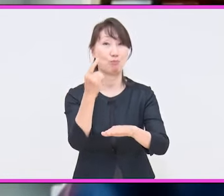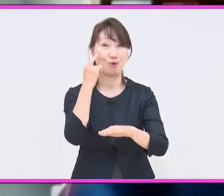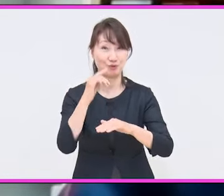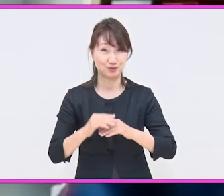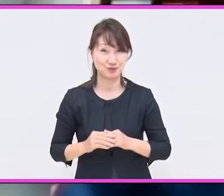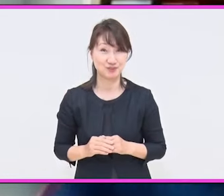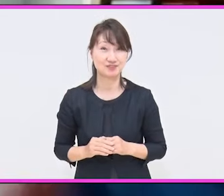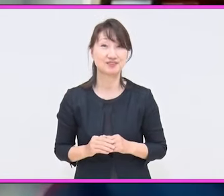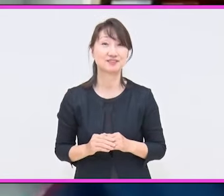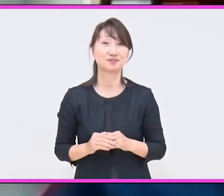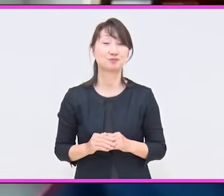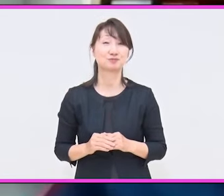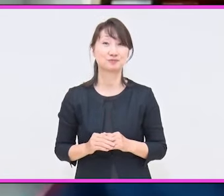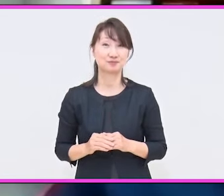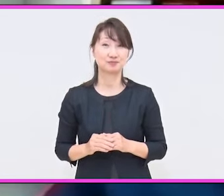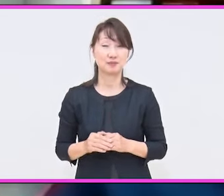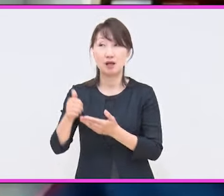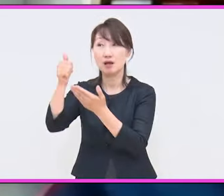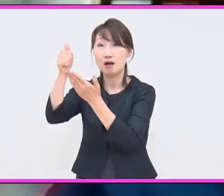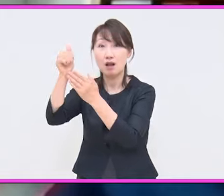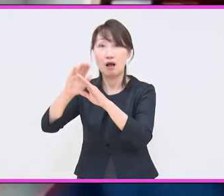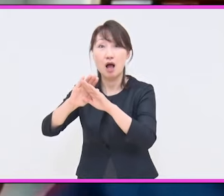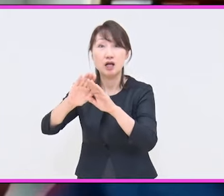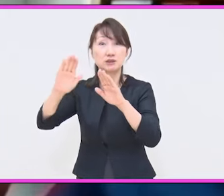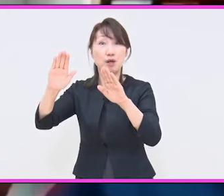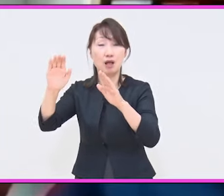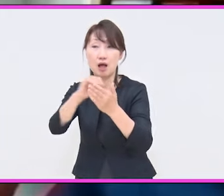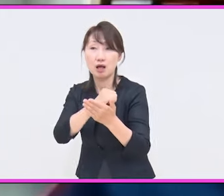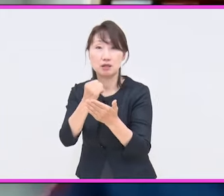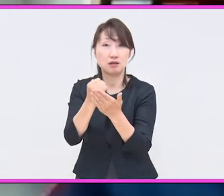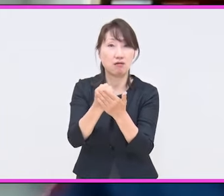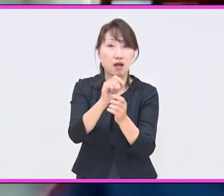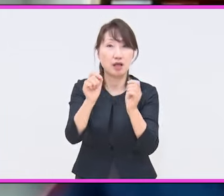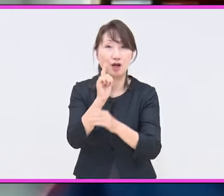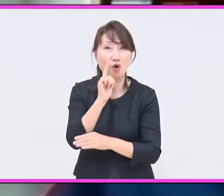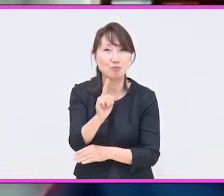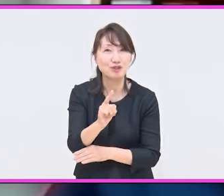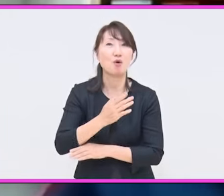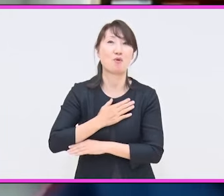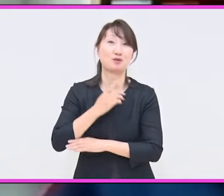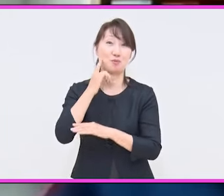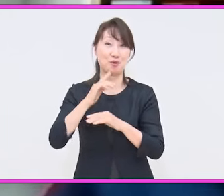because look at what he started, and